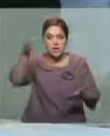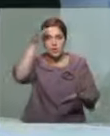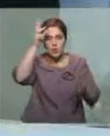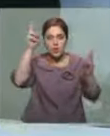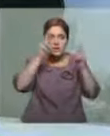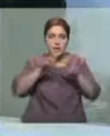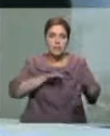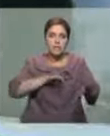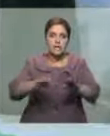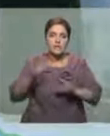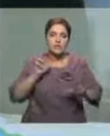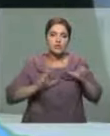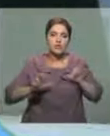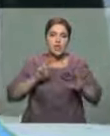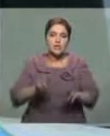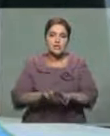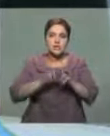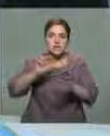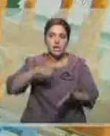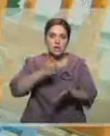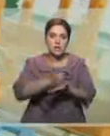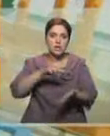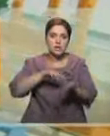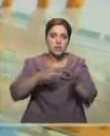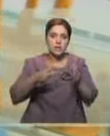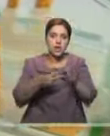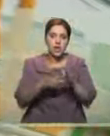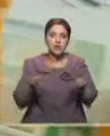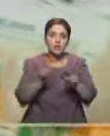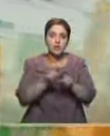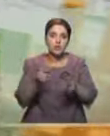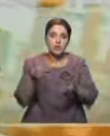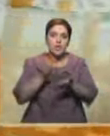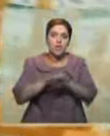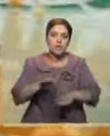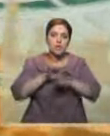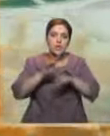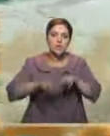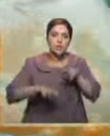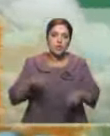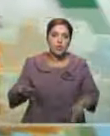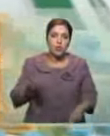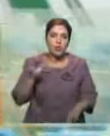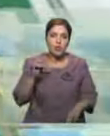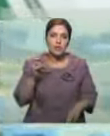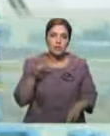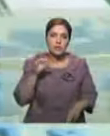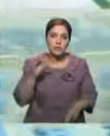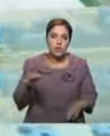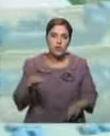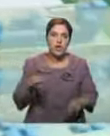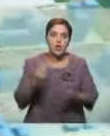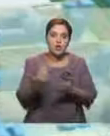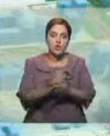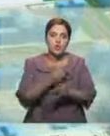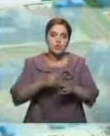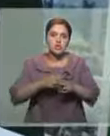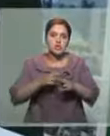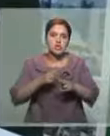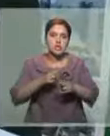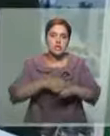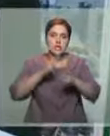проектном институте «Астана Генплан». Также президента ознакомили с ходом застройки улицы Уорнбор, района нового железнодорожного вокзала и проектом второй